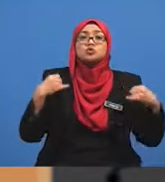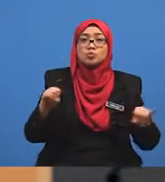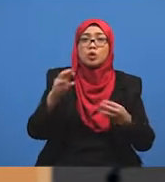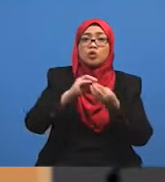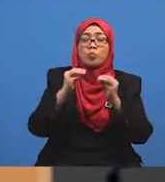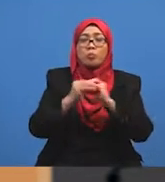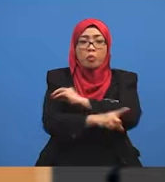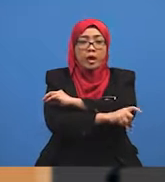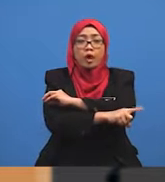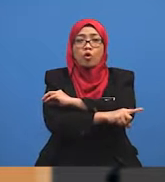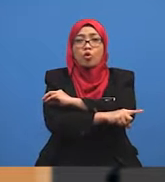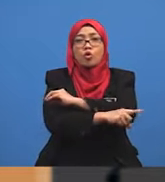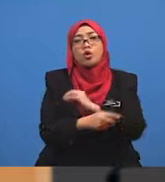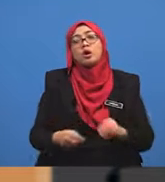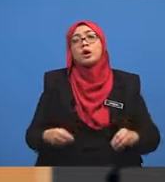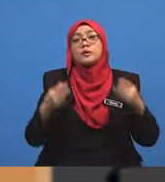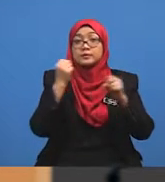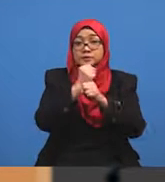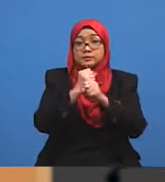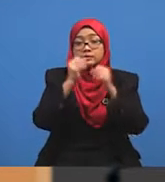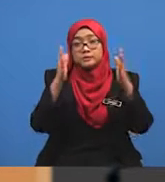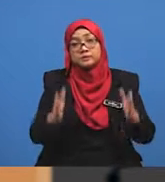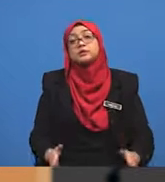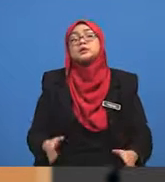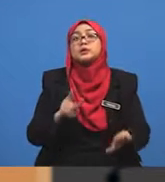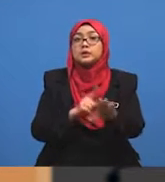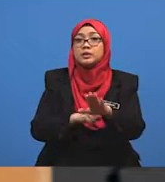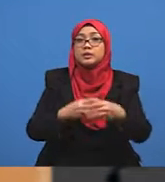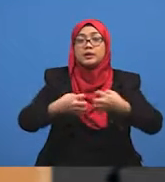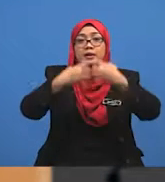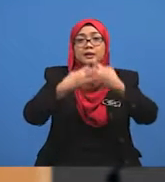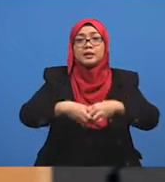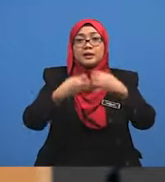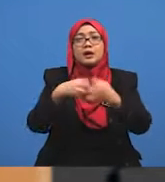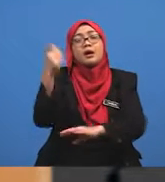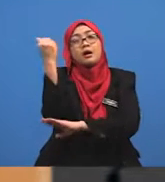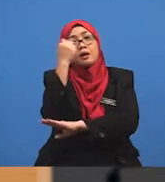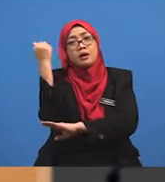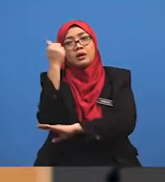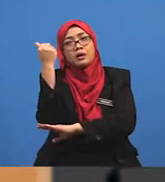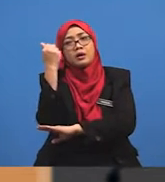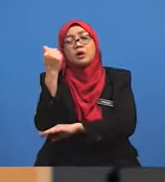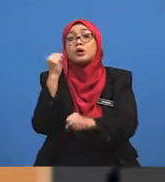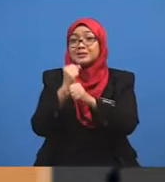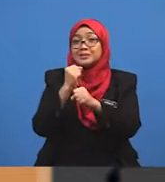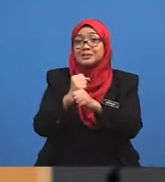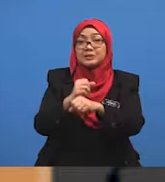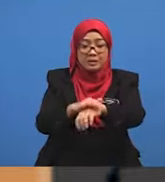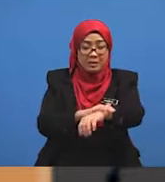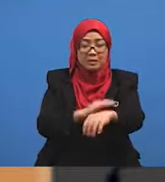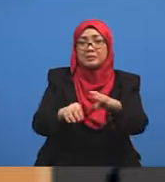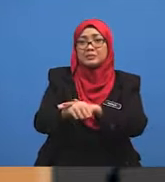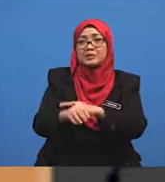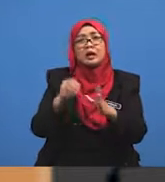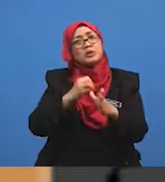ekor, pekerja kilang arak, pekerjaan yang mewajibkan penjawatnya mendedahkan aurat serta